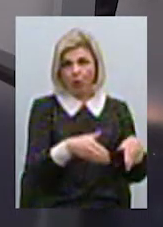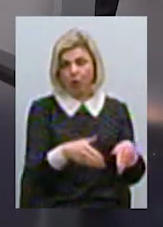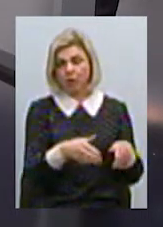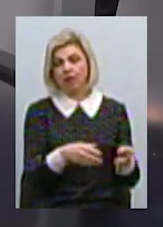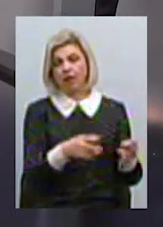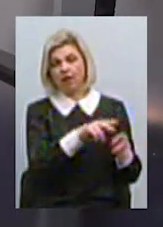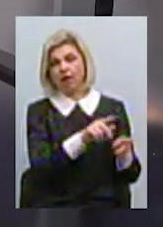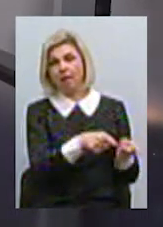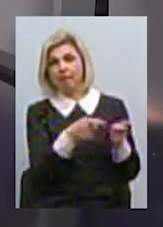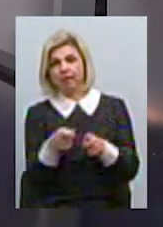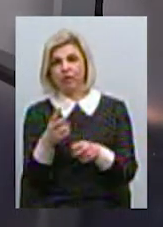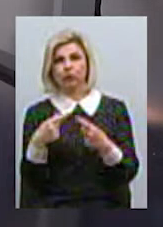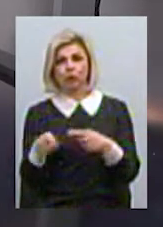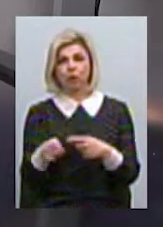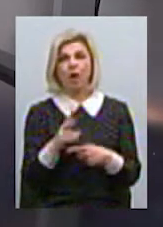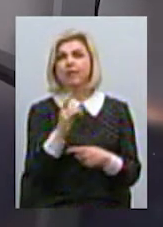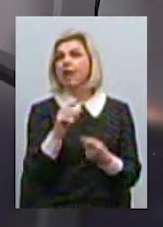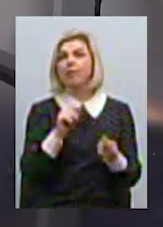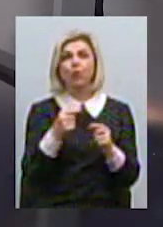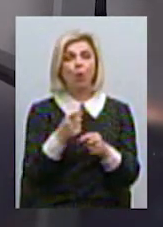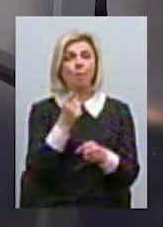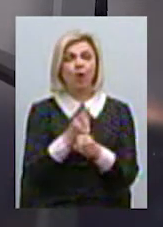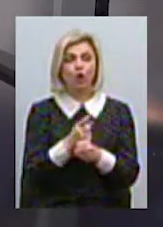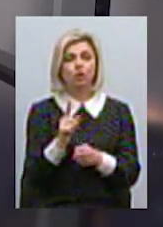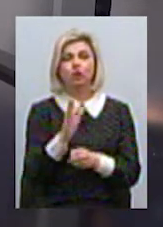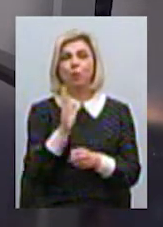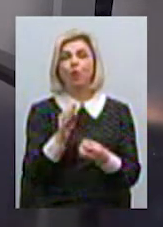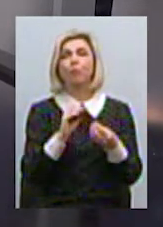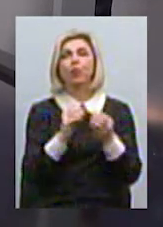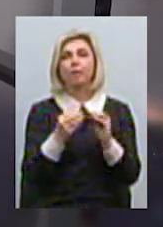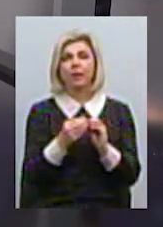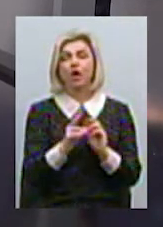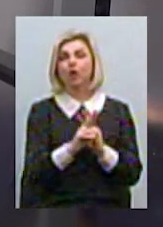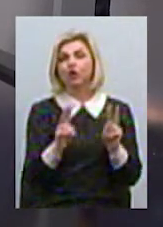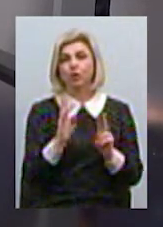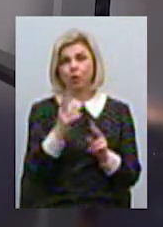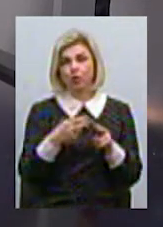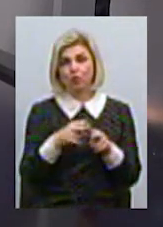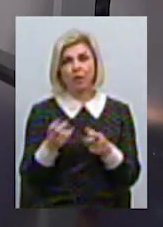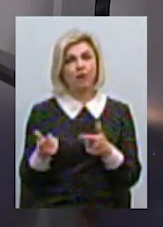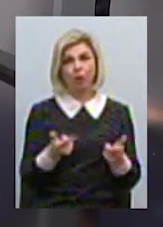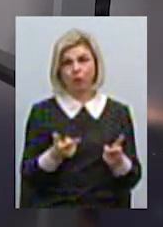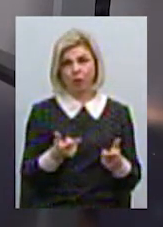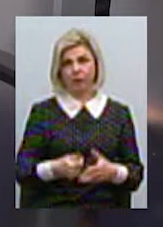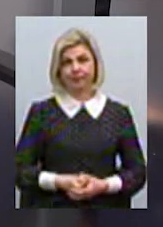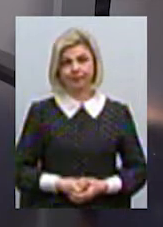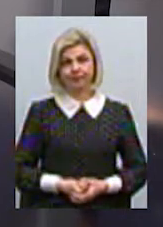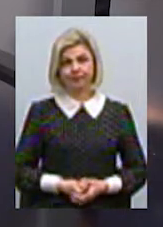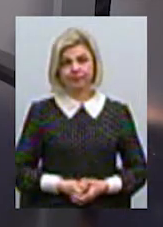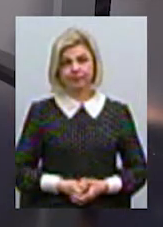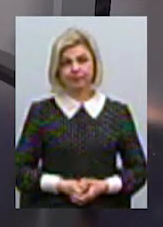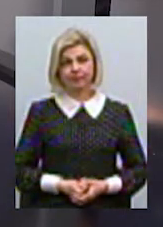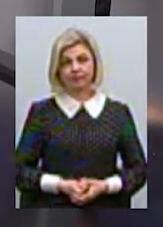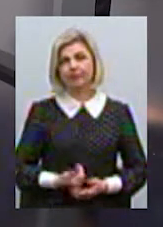мораторію. Тут трошки... Ні, не проти мораторію, саме що будуть проблеми, ніхто до цього не готовий в такому плані.